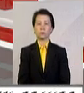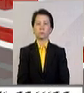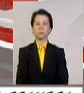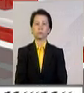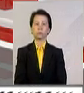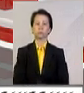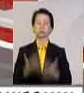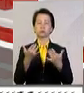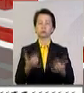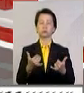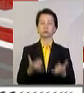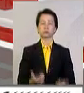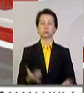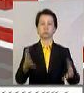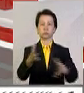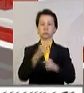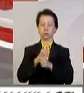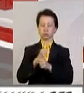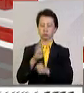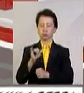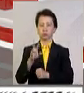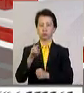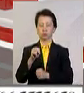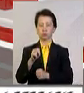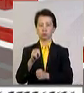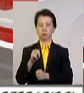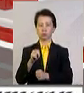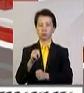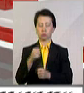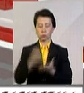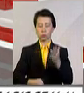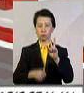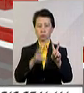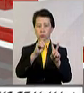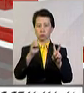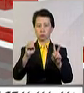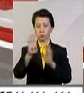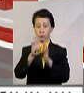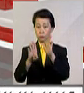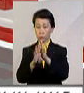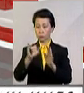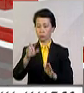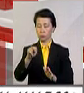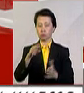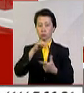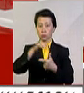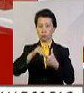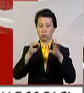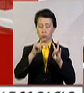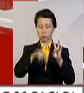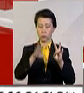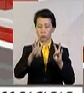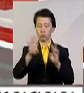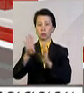Beralih kepada perkembangan seterusnya, perolehan bon samurai bernilai 200 bilion yen atau kira-kira 7.4 bilion